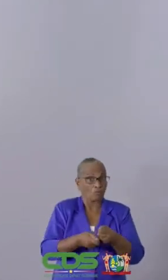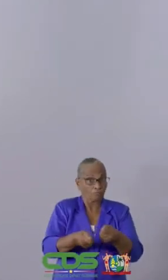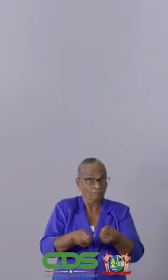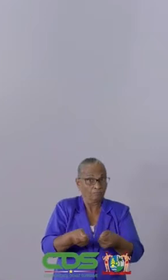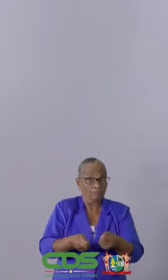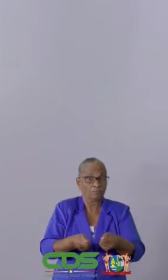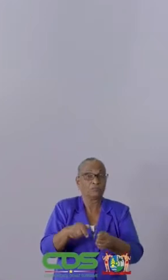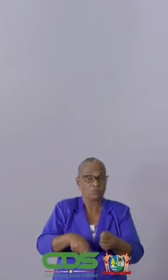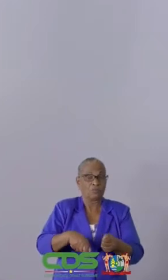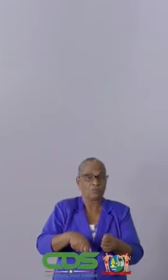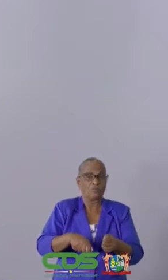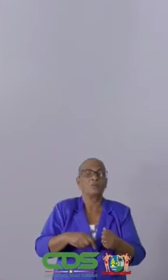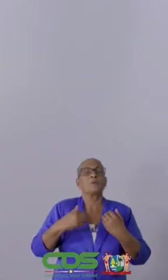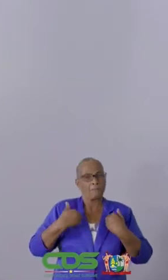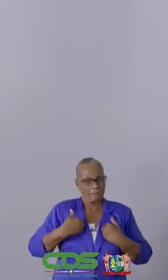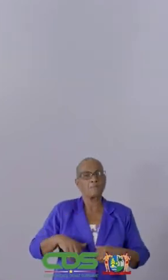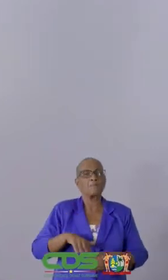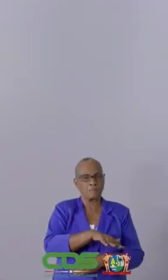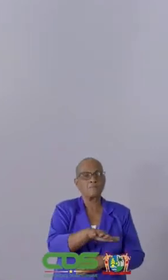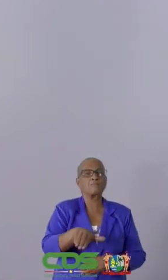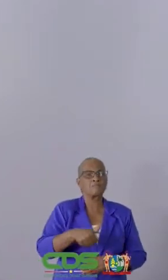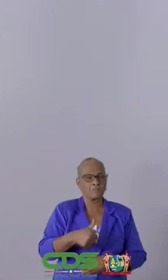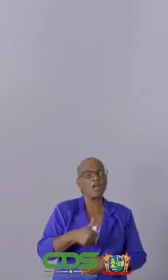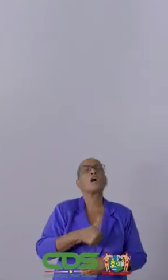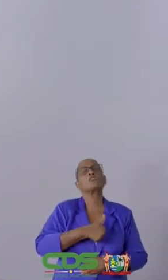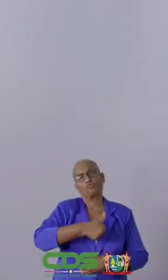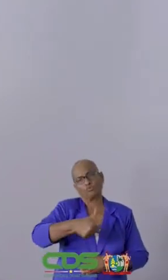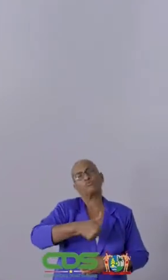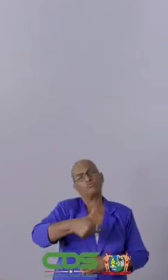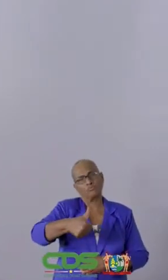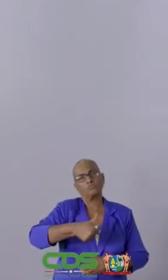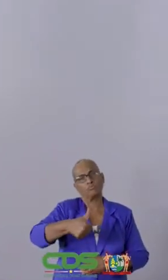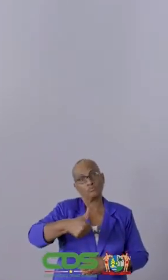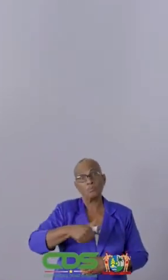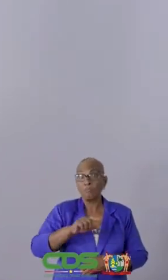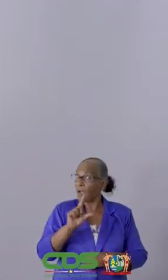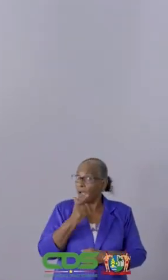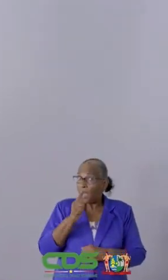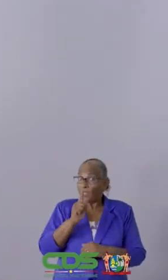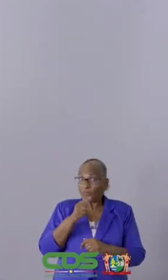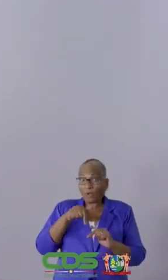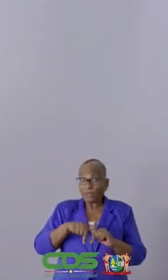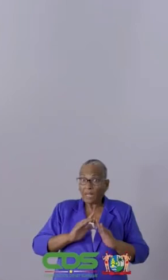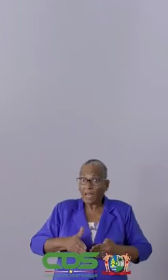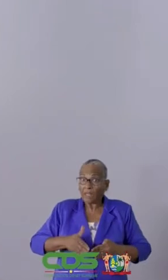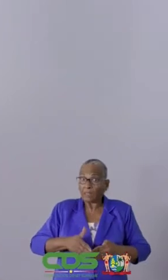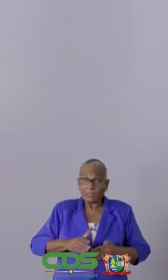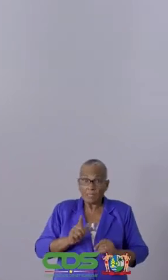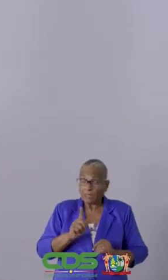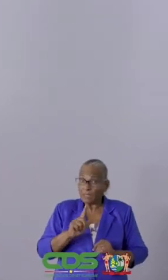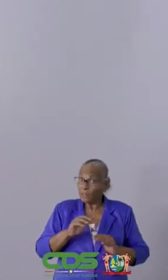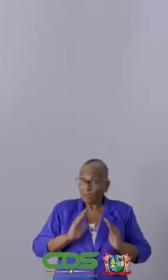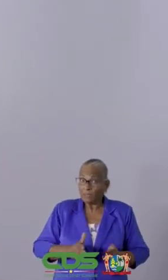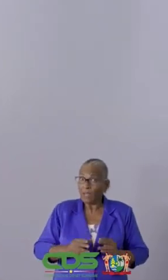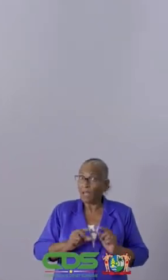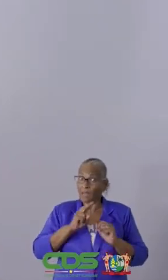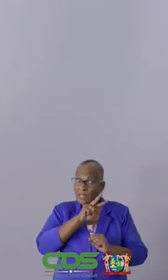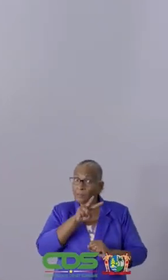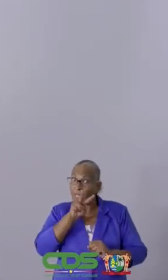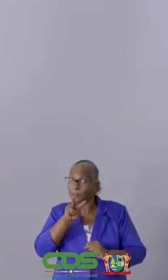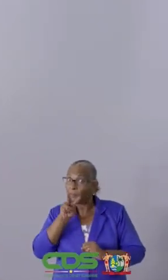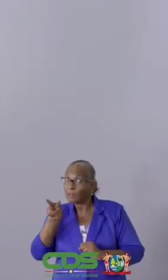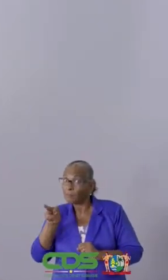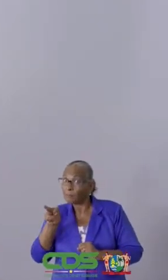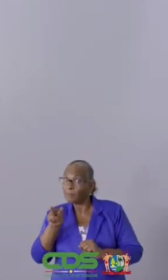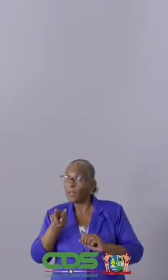onder controle. Landgenoten, het gaat de goede kant op. Maar we zijn er nog lang niet. Blijft u dus